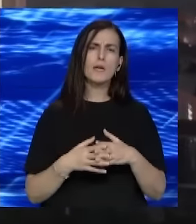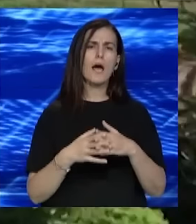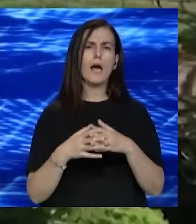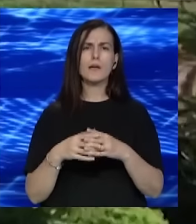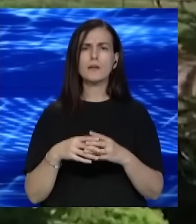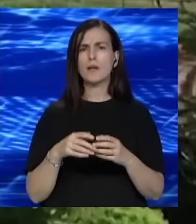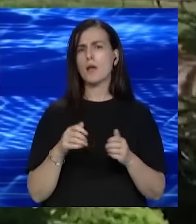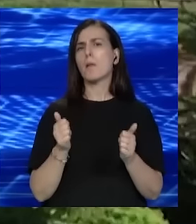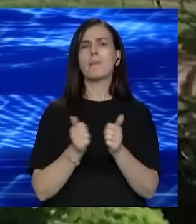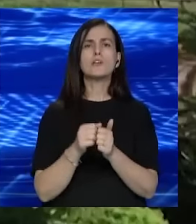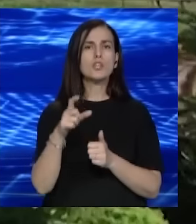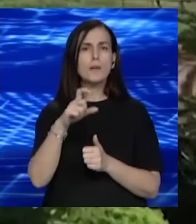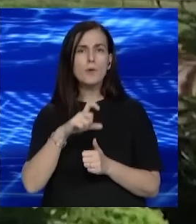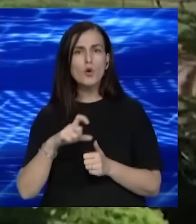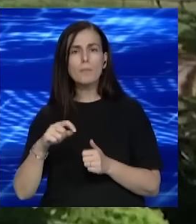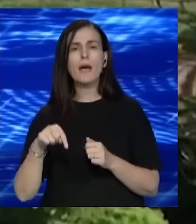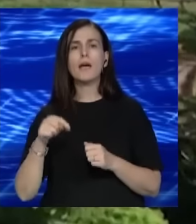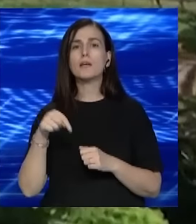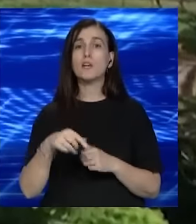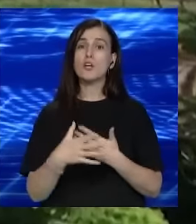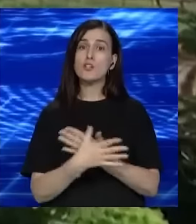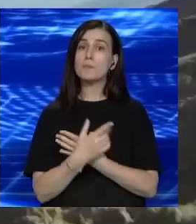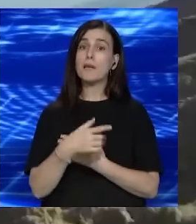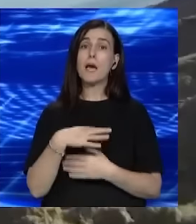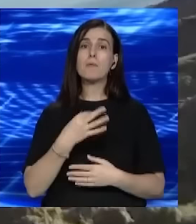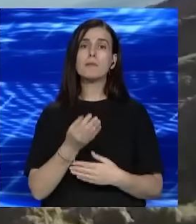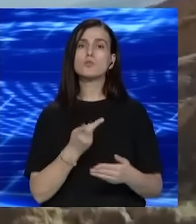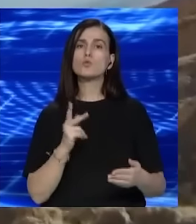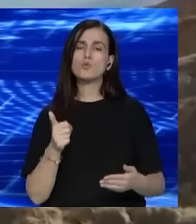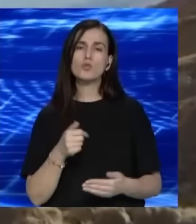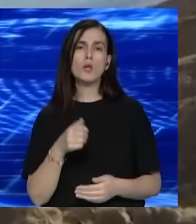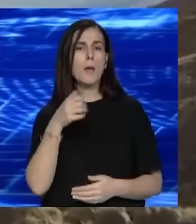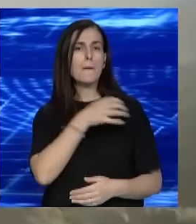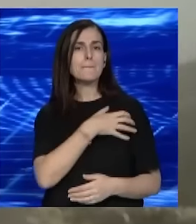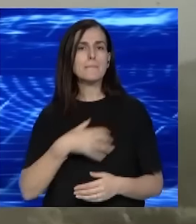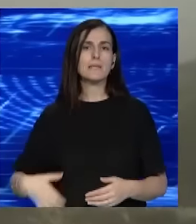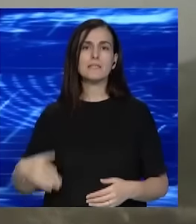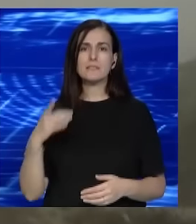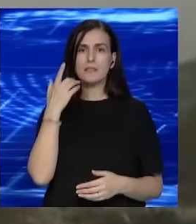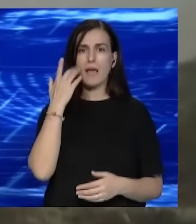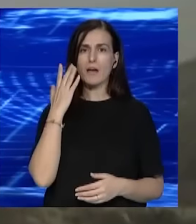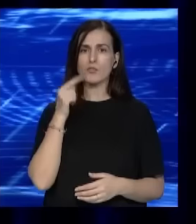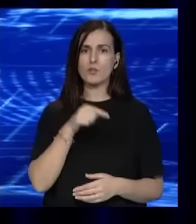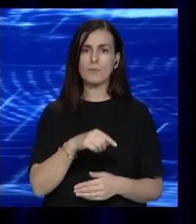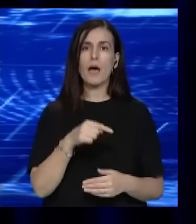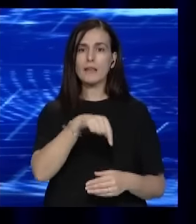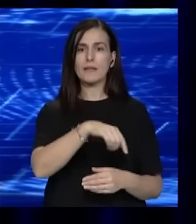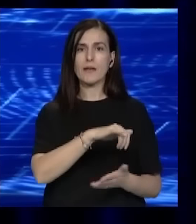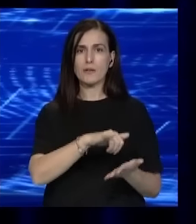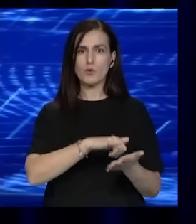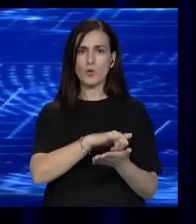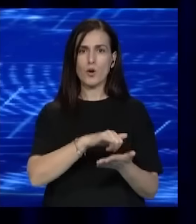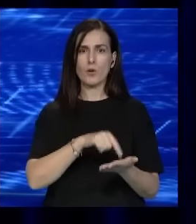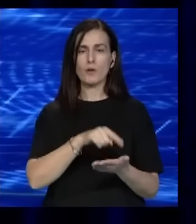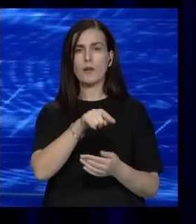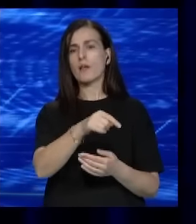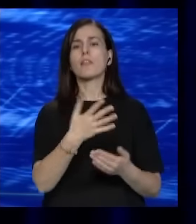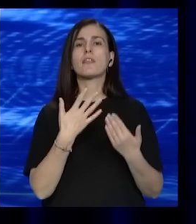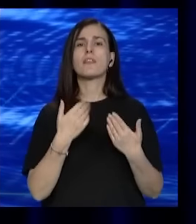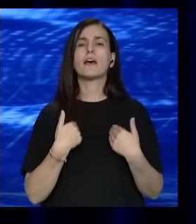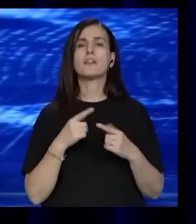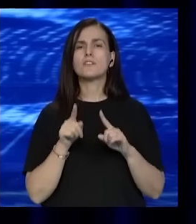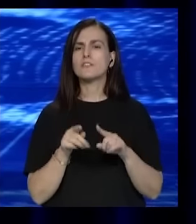Leyen dhe Shqipëria përfaqësuan nga ministri i jashtëm Iglia Sani. Deklarata rikonfirmon angazhimin e palëkundur ndërkombëtar për të qëndruar për krah popullit të Ukrainës në luftën e tij